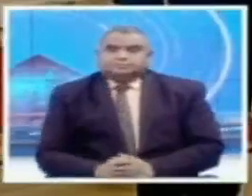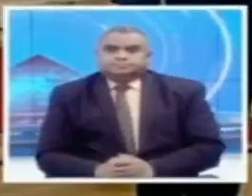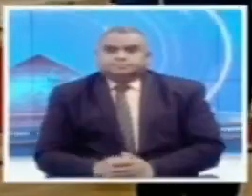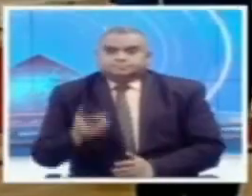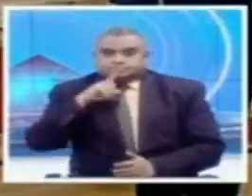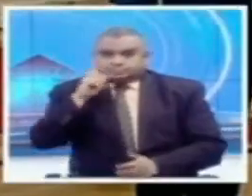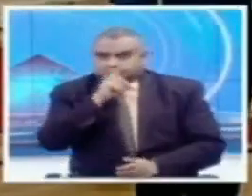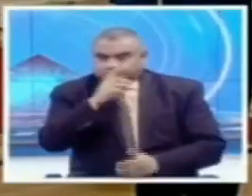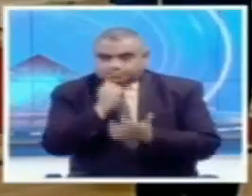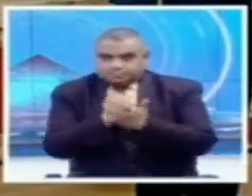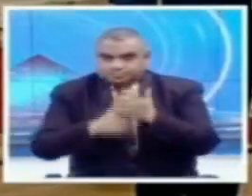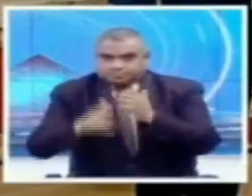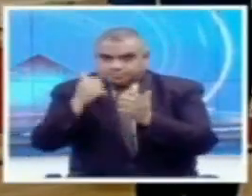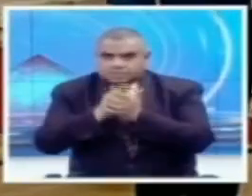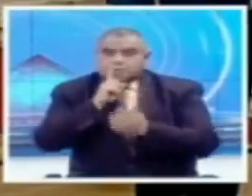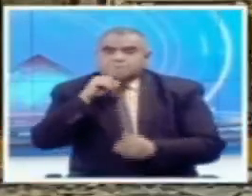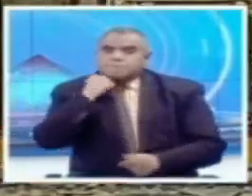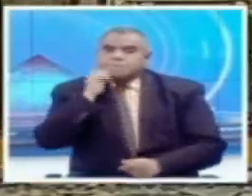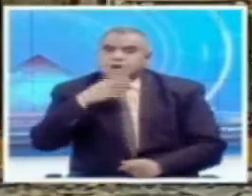سعادة سفير جمهورية مالطا،